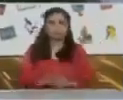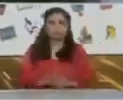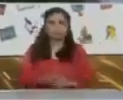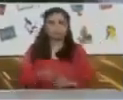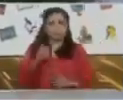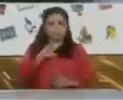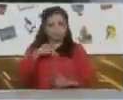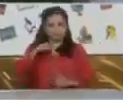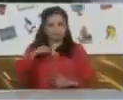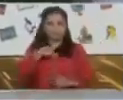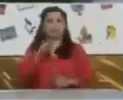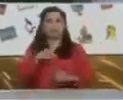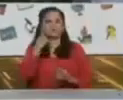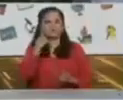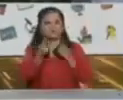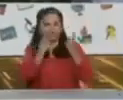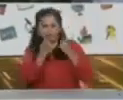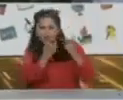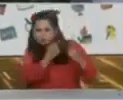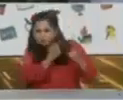भी तो जरा मूल्यांकन करना चाहिए।